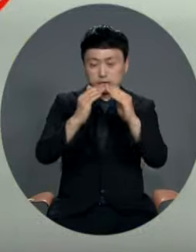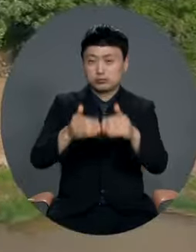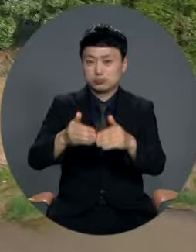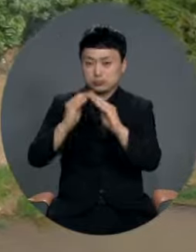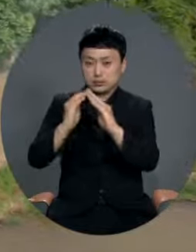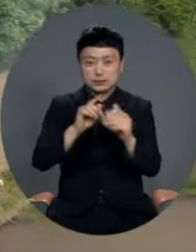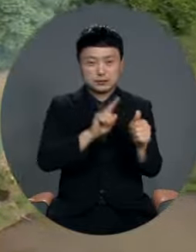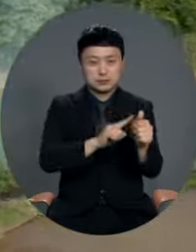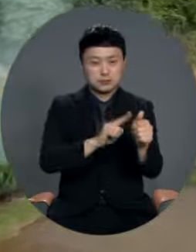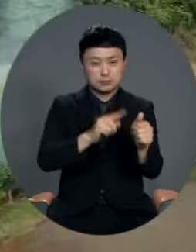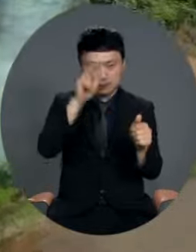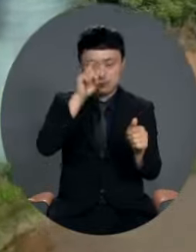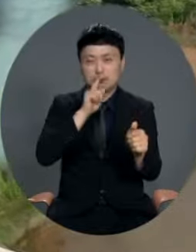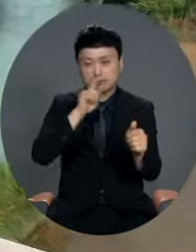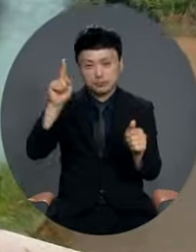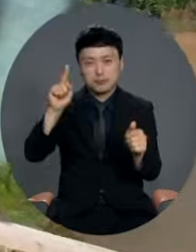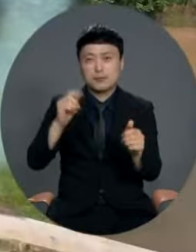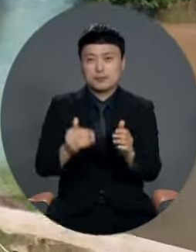경찰